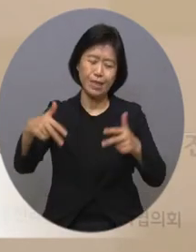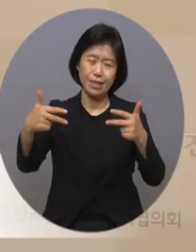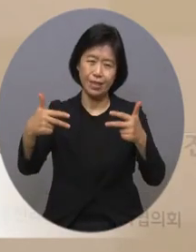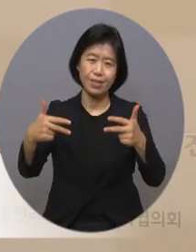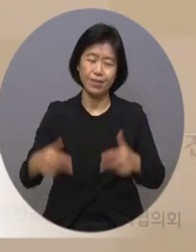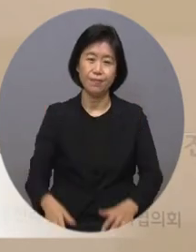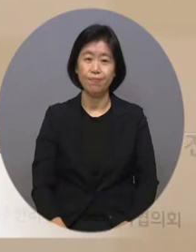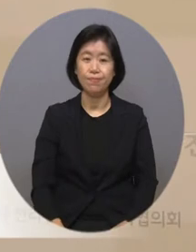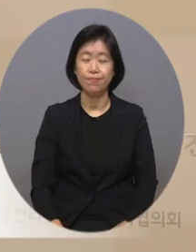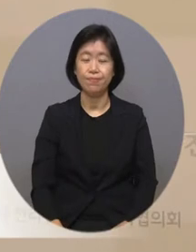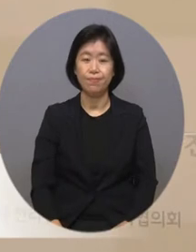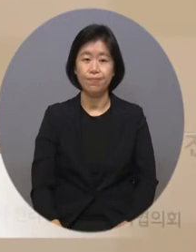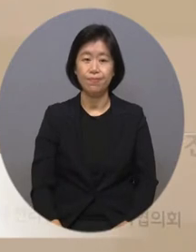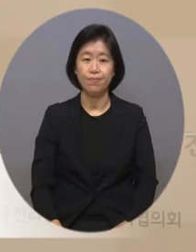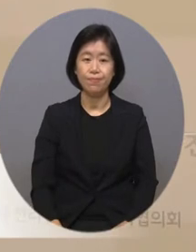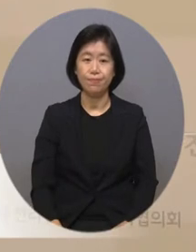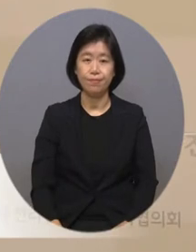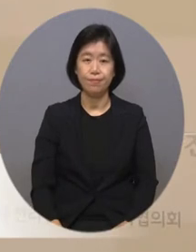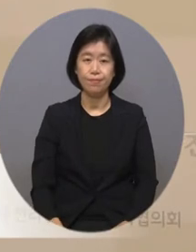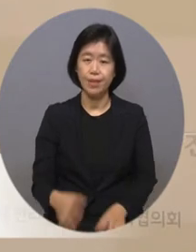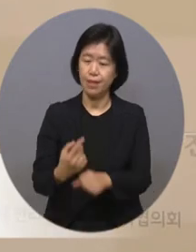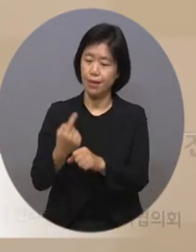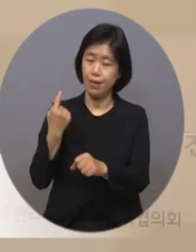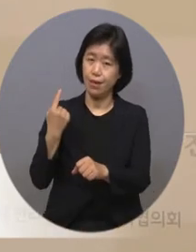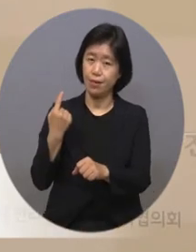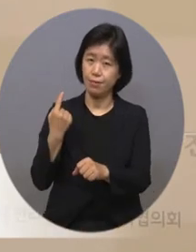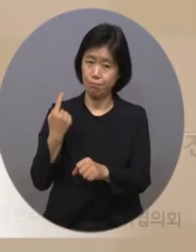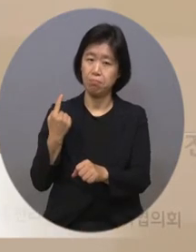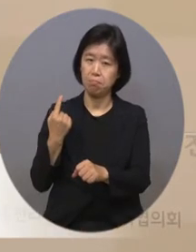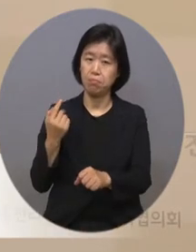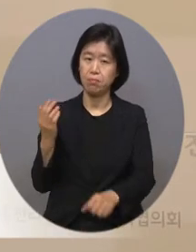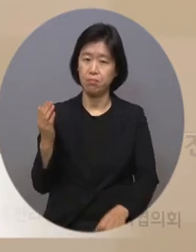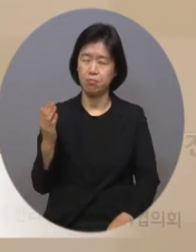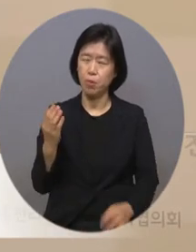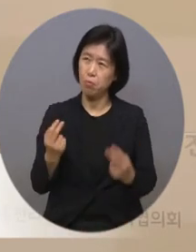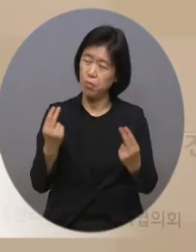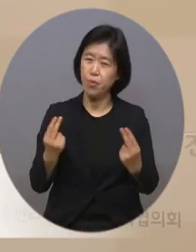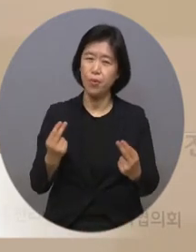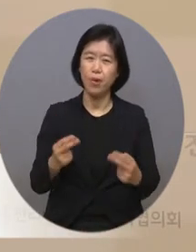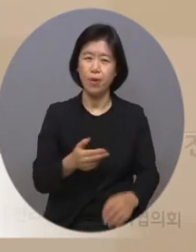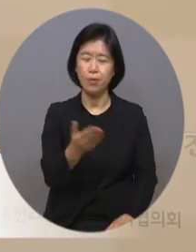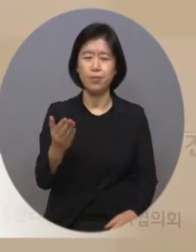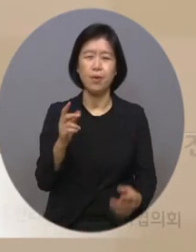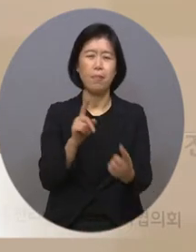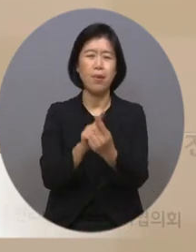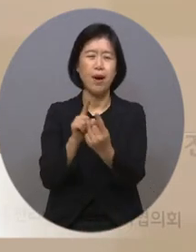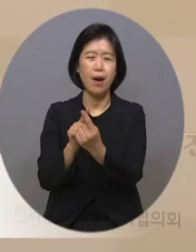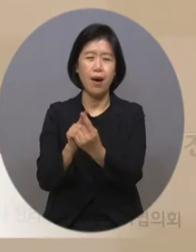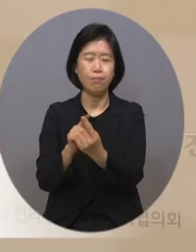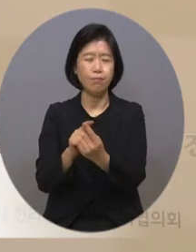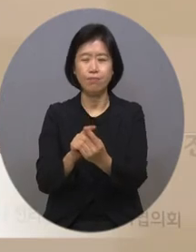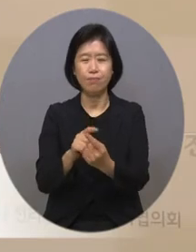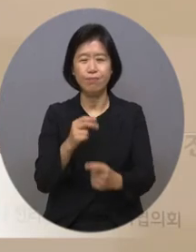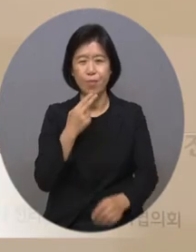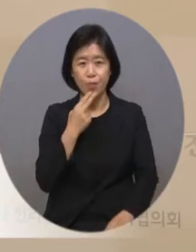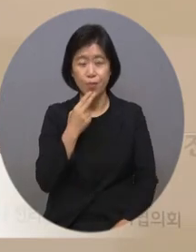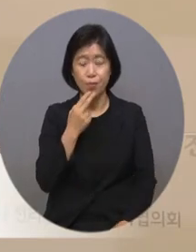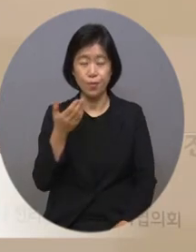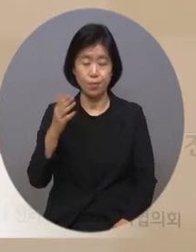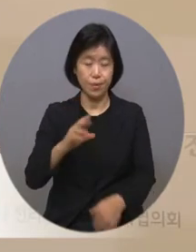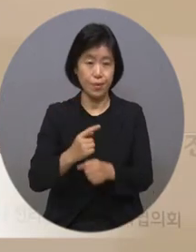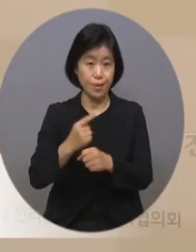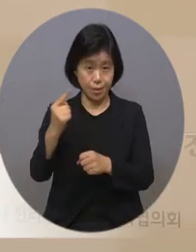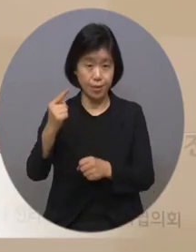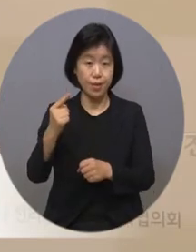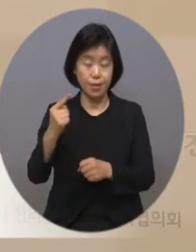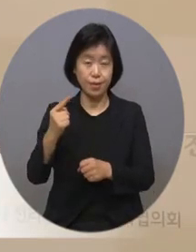그래서 예년에 비해서 조금은 여러분하고 만날 수 있는 기회가 좀 적었습니다만은 내년에는 이